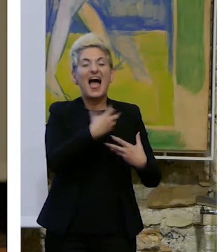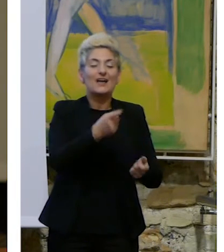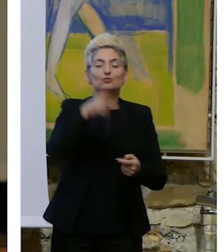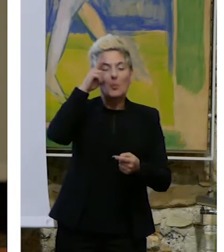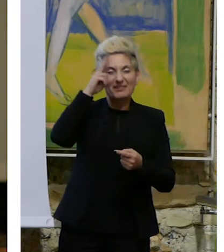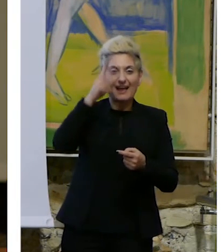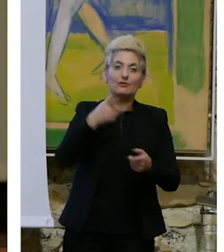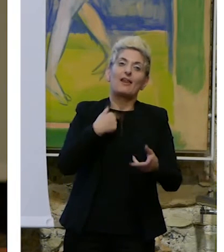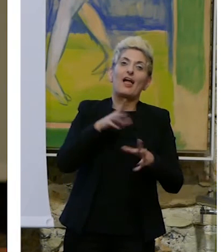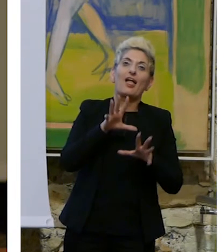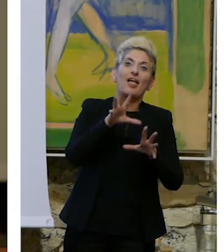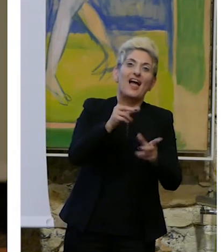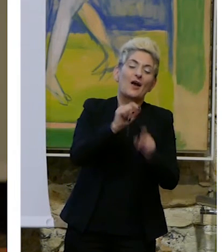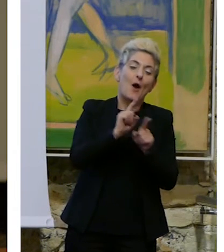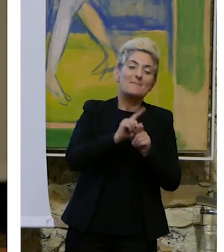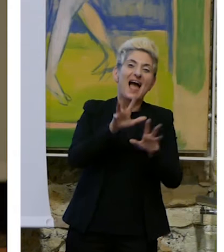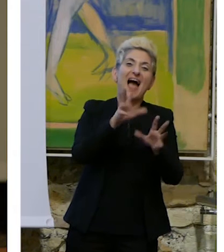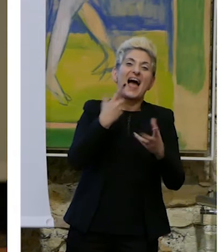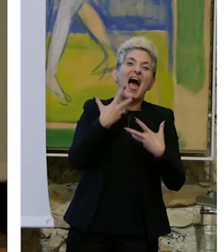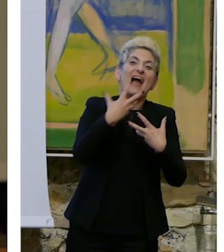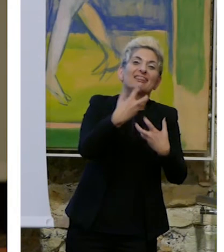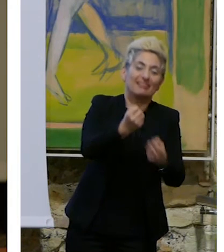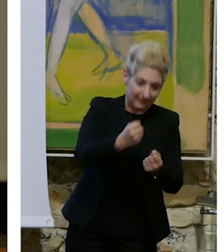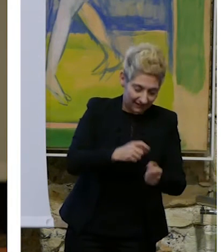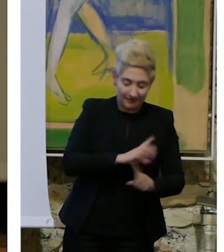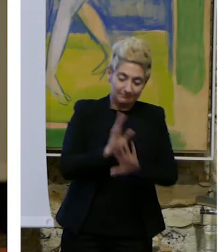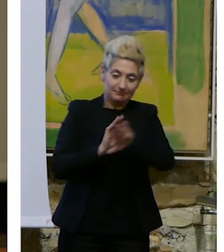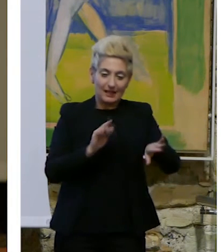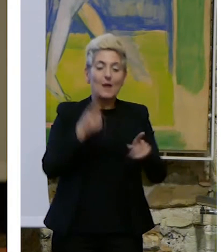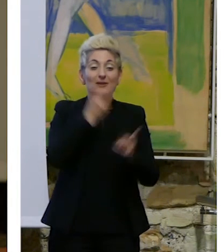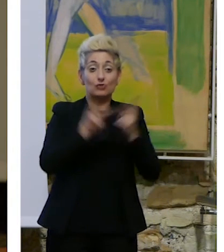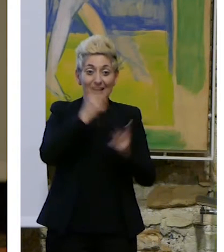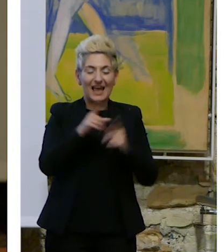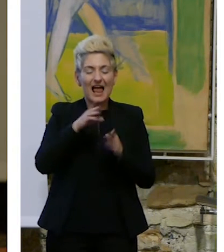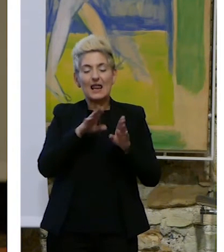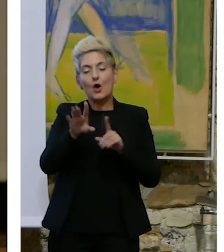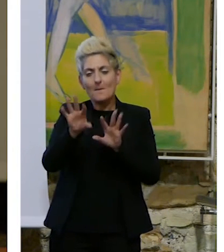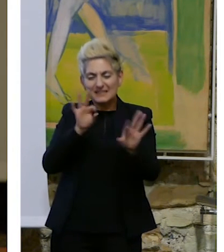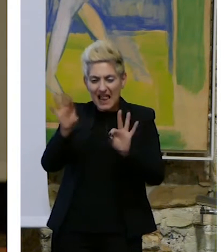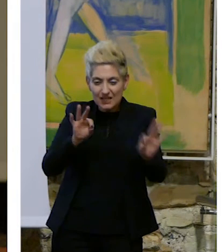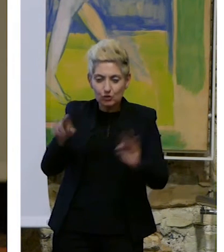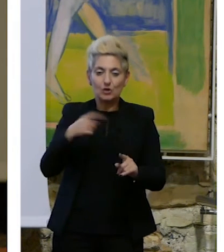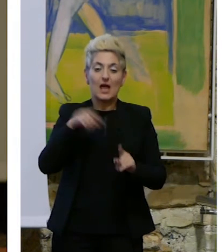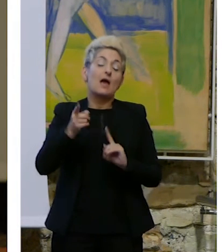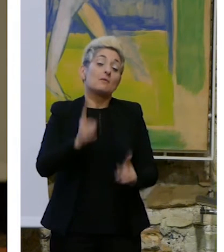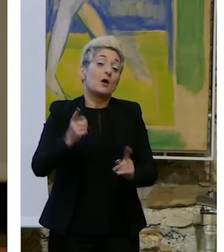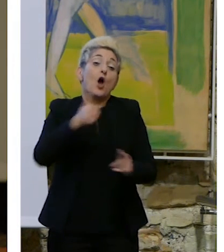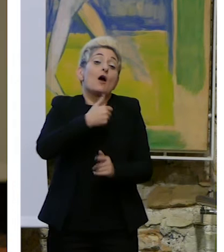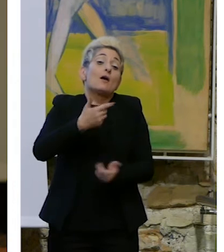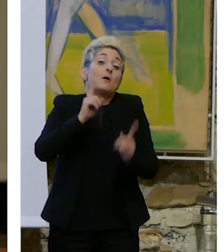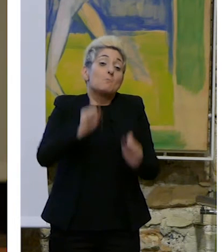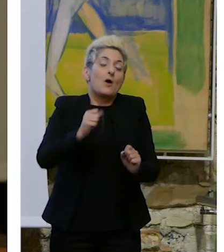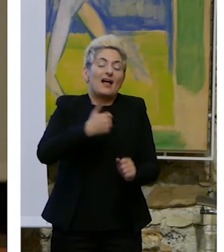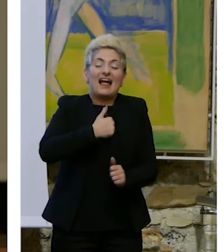e tentare di discriminare e scegliere è anche molto personale, individuale, quasi politico, oserei dire,